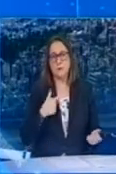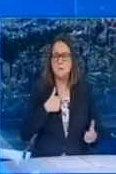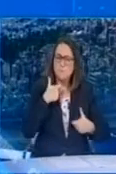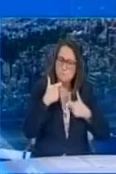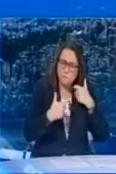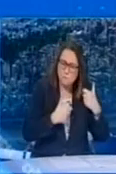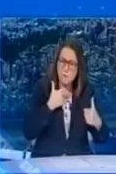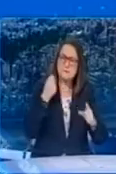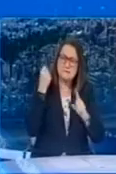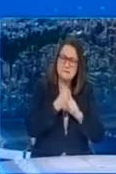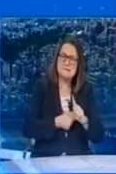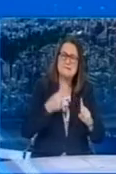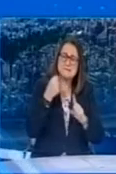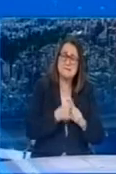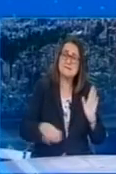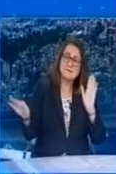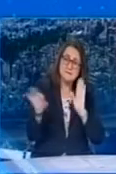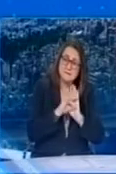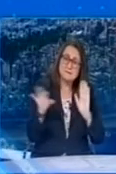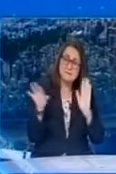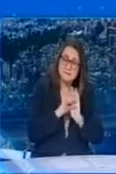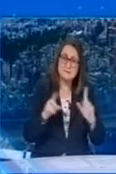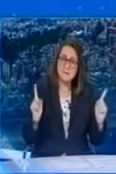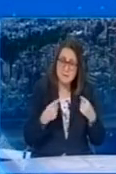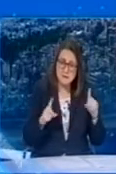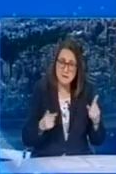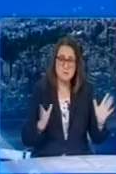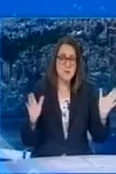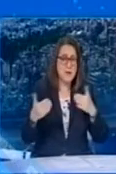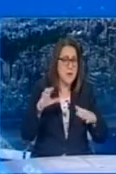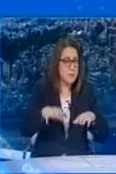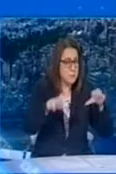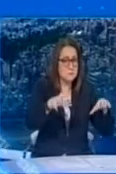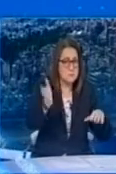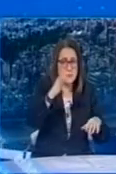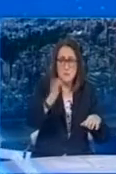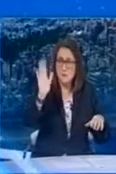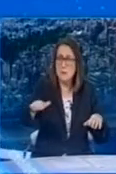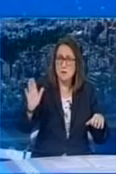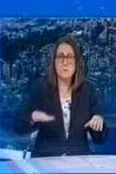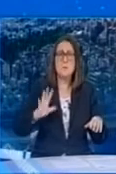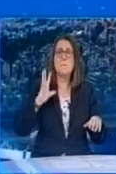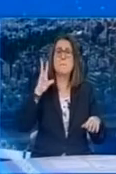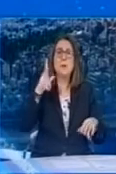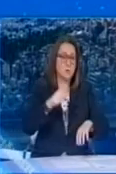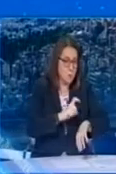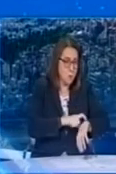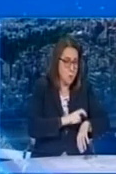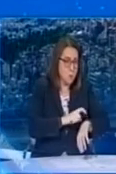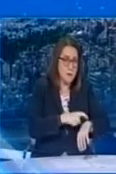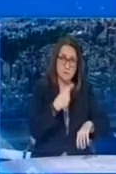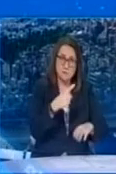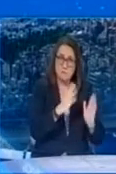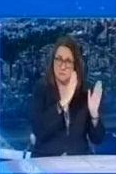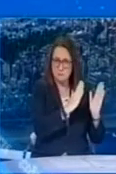στις απαραίτητες προσλήψεις εκπαιδευτικών, βρείτε αίθουσες. Προτείναμε ακόμα και την αλλαγή του ωραρίου, ώστε σε